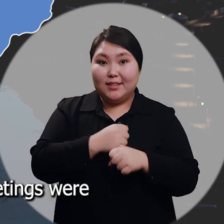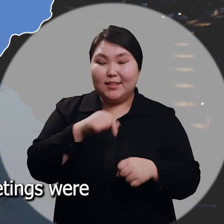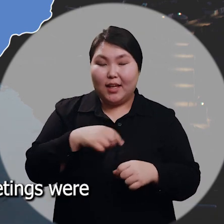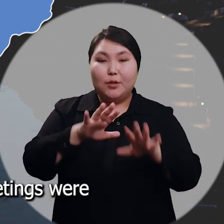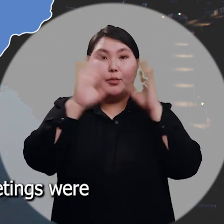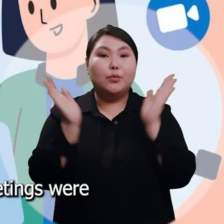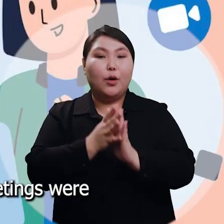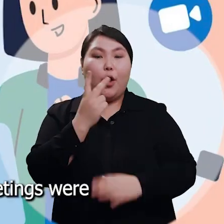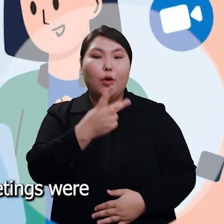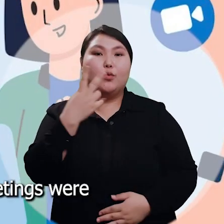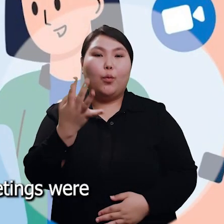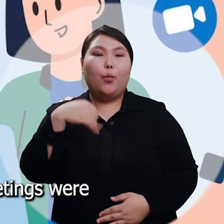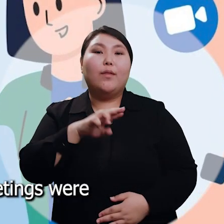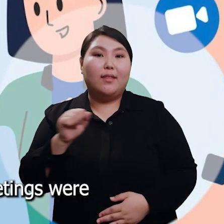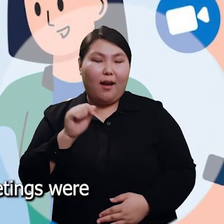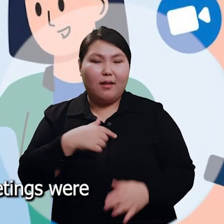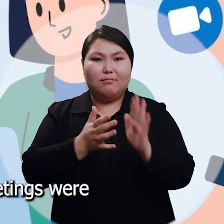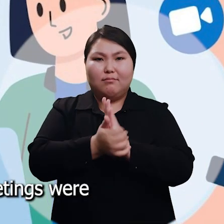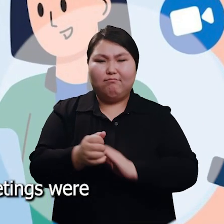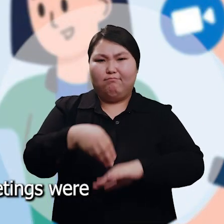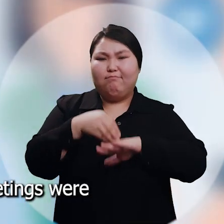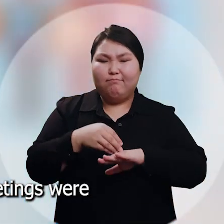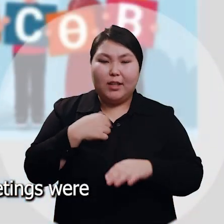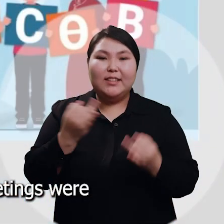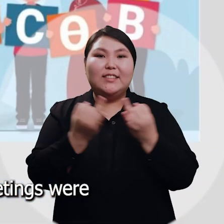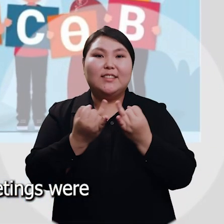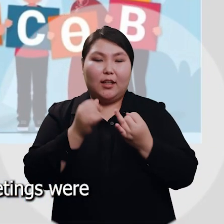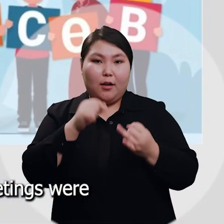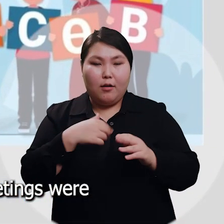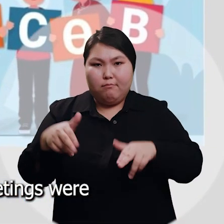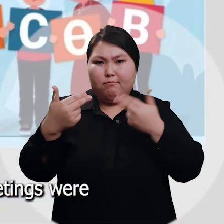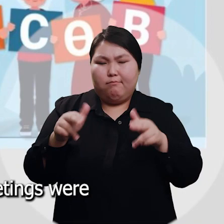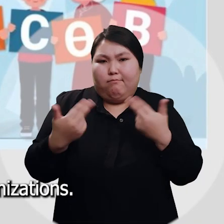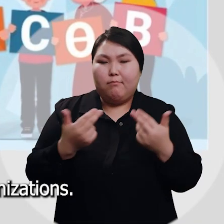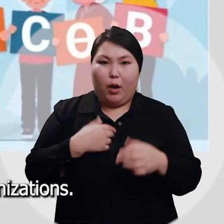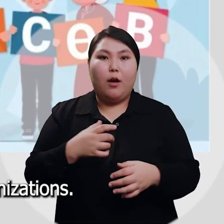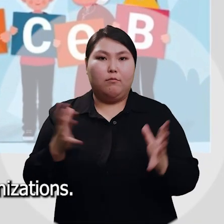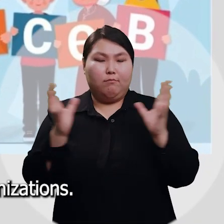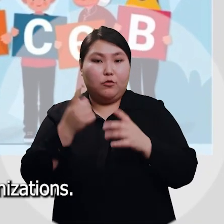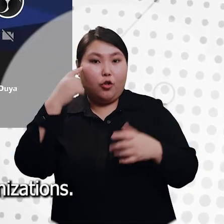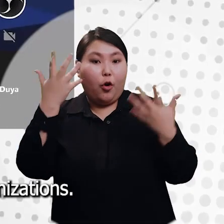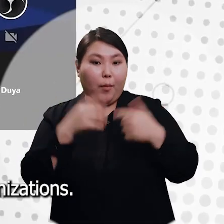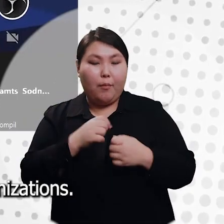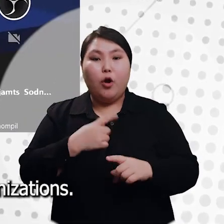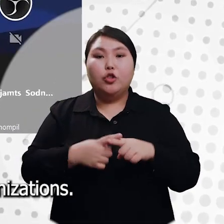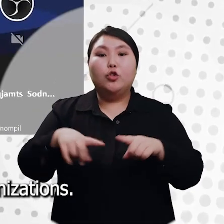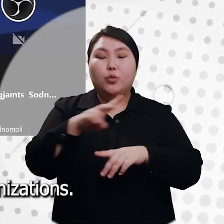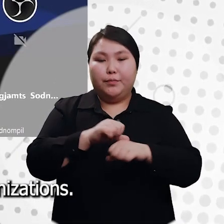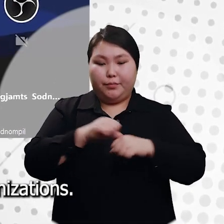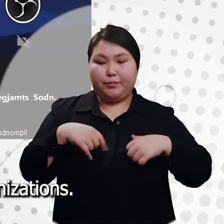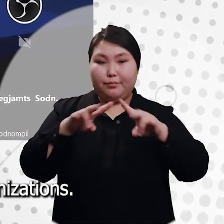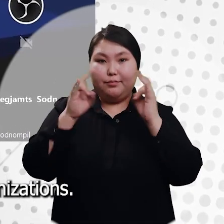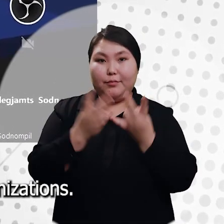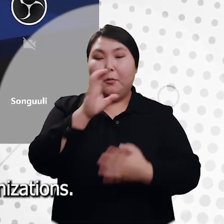ажилын хүрянд, нид, хорн-дүргэн үдагэн чадуах бэхчүүдэх цэхэм мэнтэрэн улзалтэг зэхуон байг үлч, орн үтэгэн